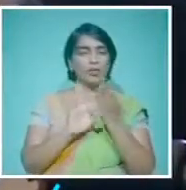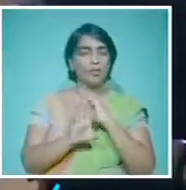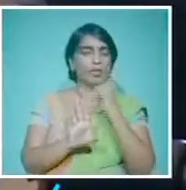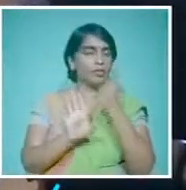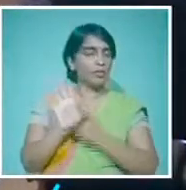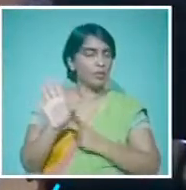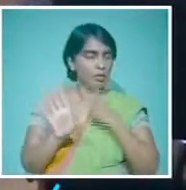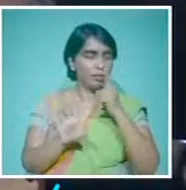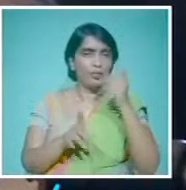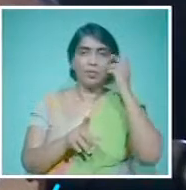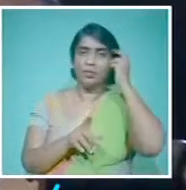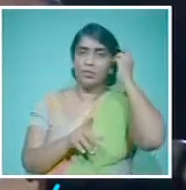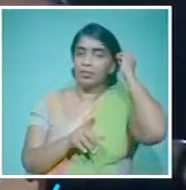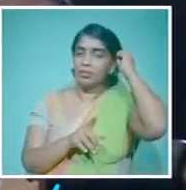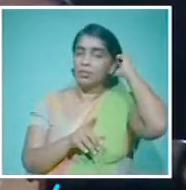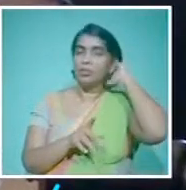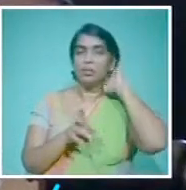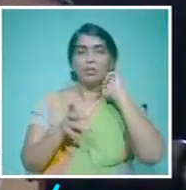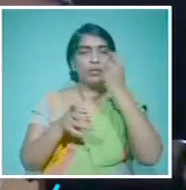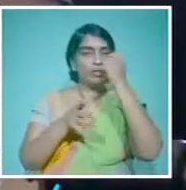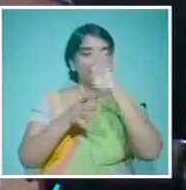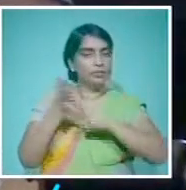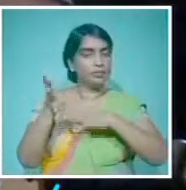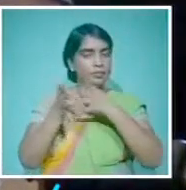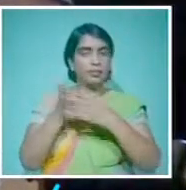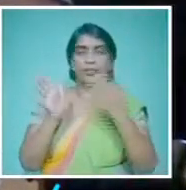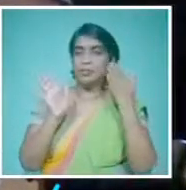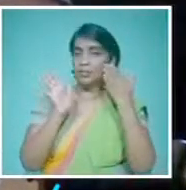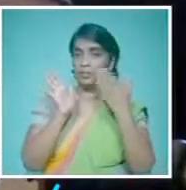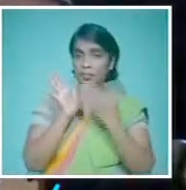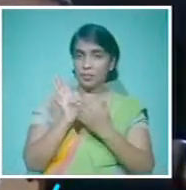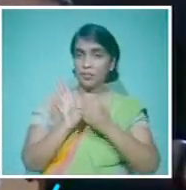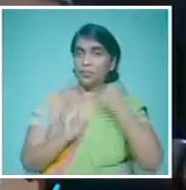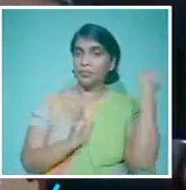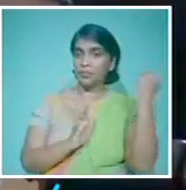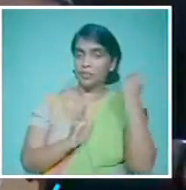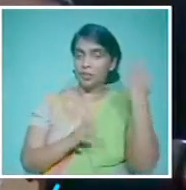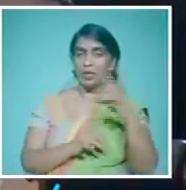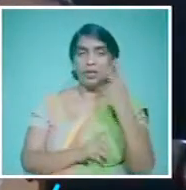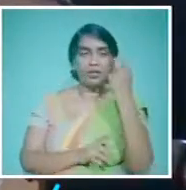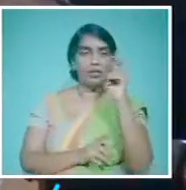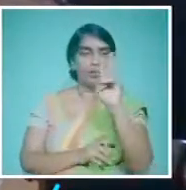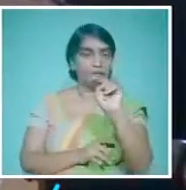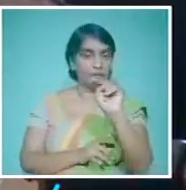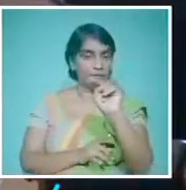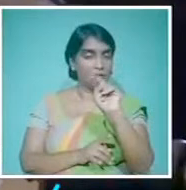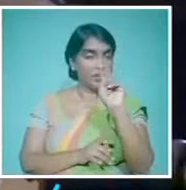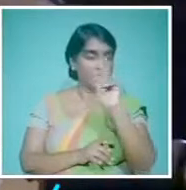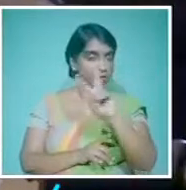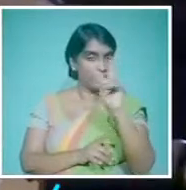වසරේ මේ අයවැය යෝජනාවලිය ඉදිරිපත් කරලා 2020-22